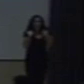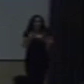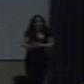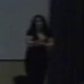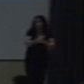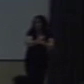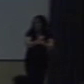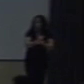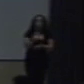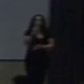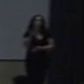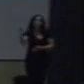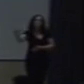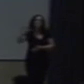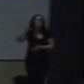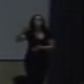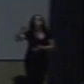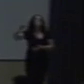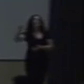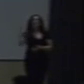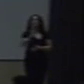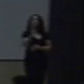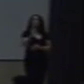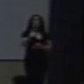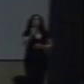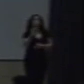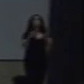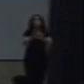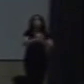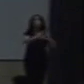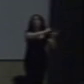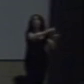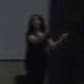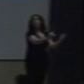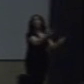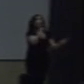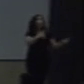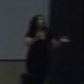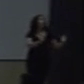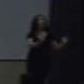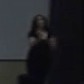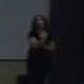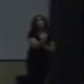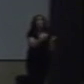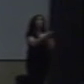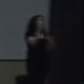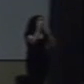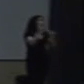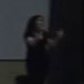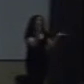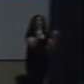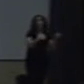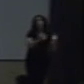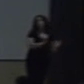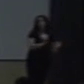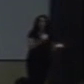dir, és que no sé què passa a Síria perquè no m'ho diu La Vanguardia, dic, no, és que pots buscar-ho en molts llocs. Si no t'ho diu el TN, t'ho diu La Vanguardia, si no t'ho diu el País, si no, pots buscar en molts llocs,